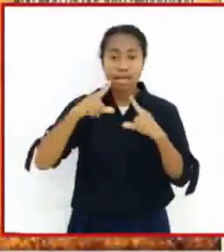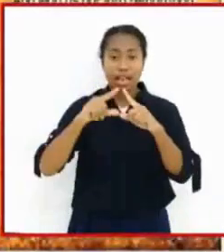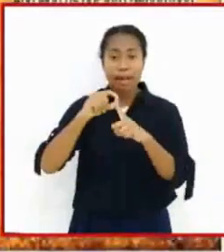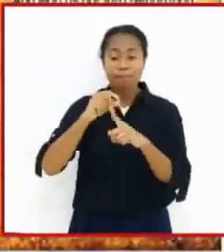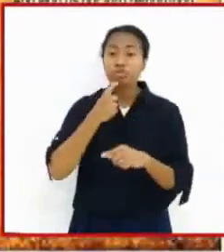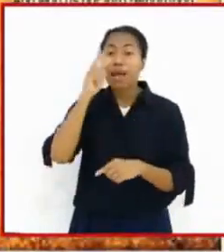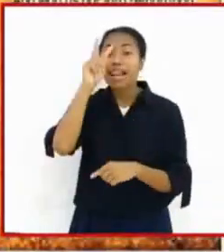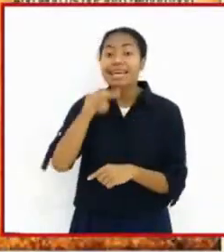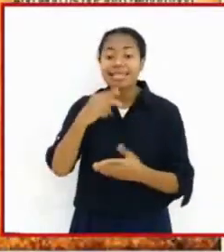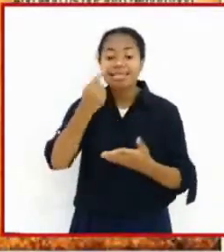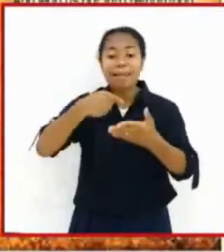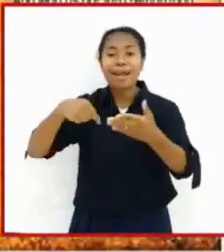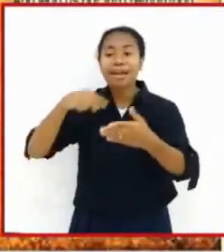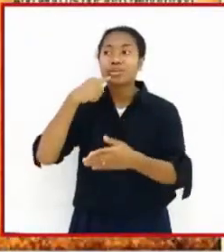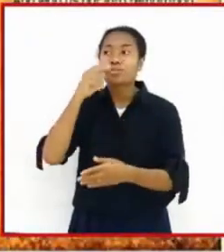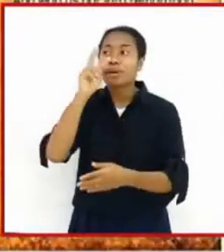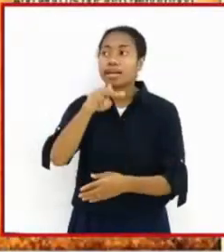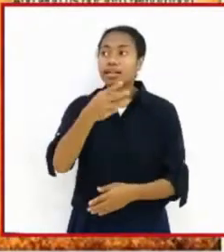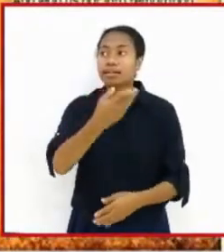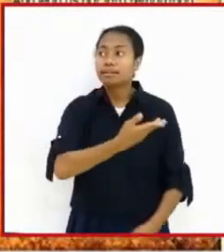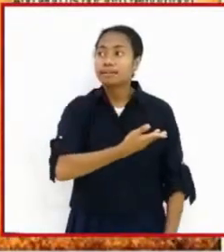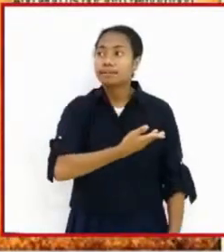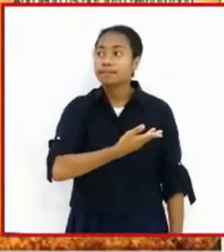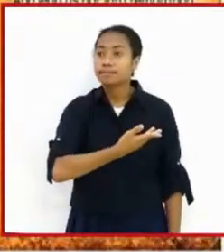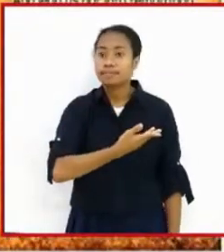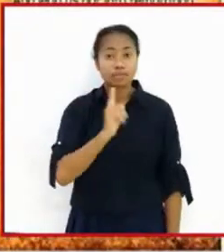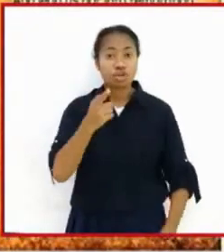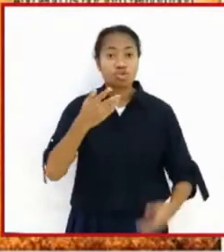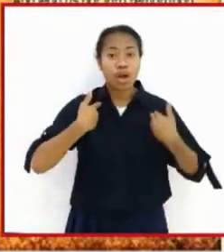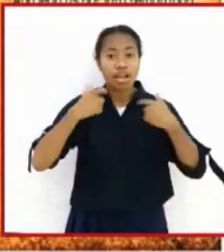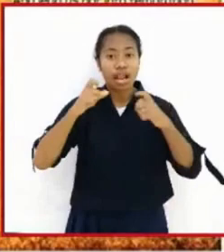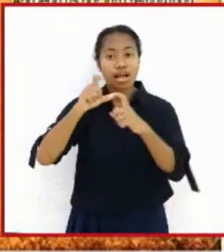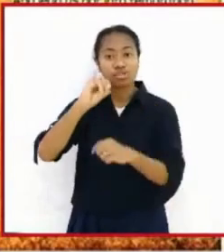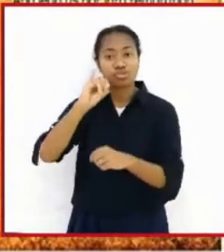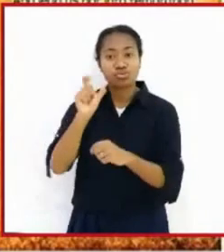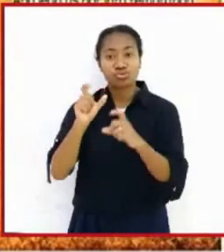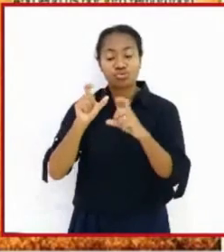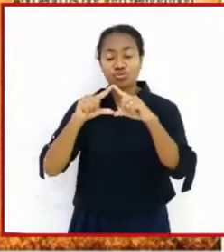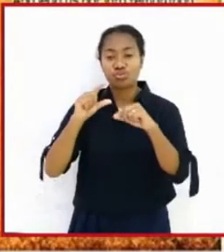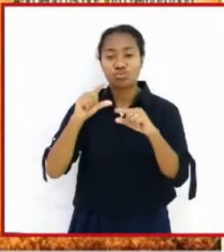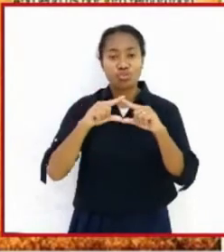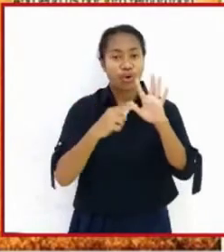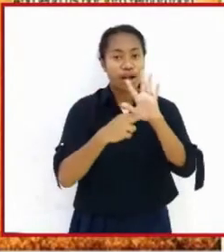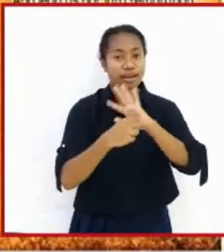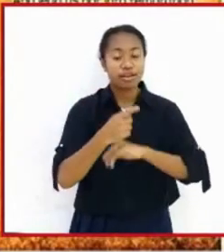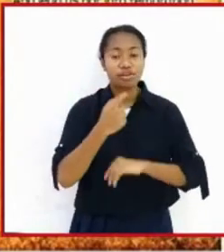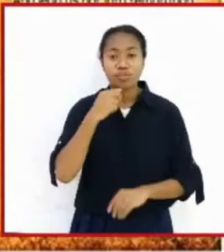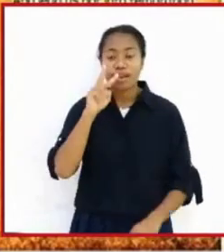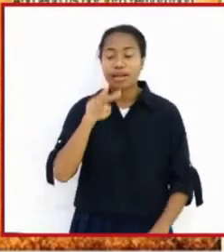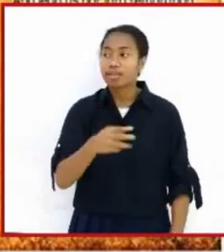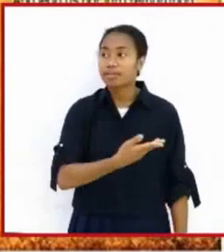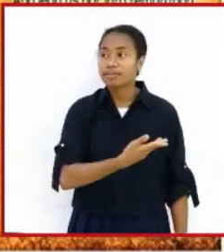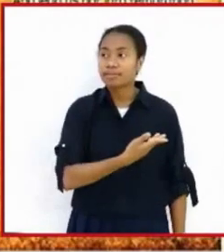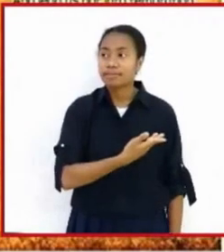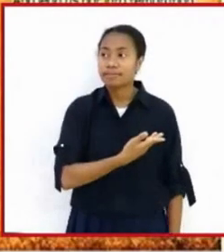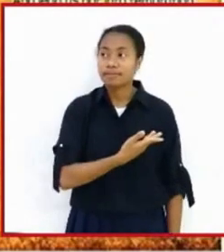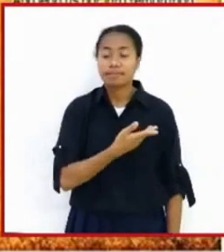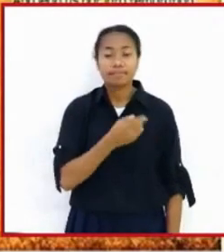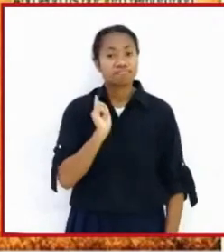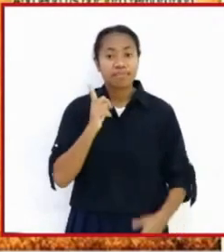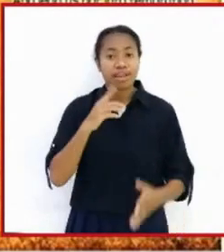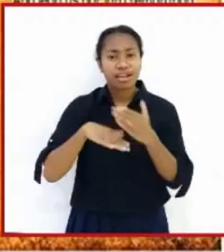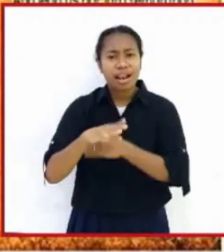ini itu adalah Suzanne nah di dalam kamar gelap itu juga